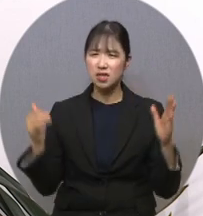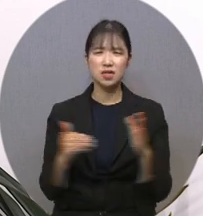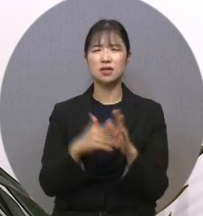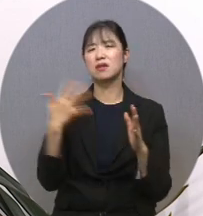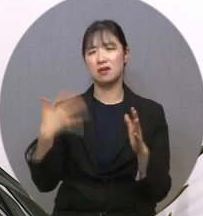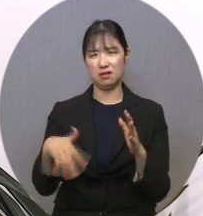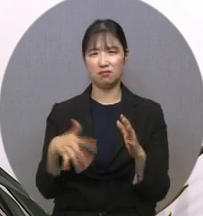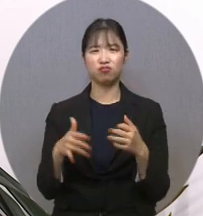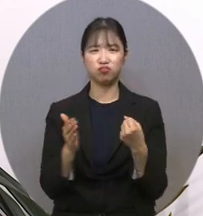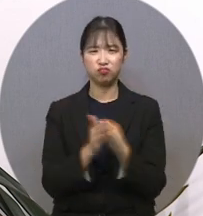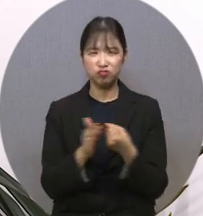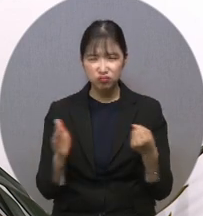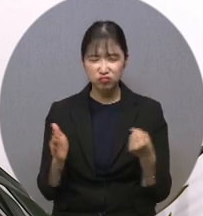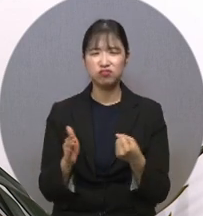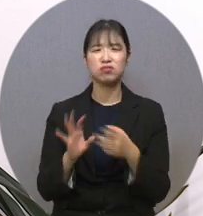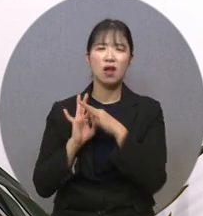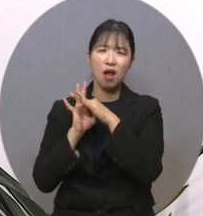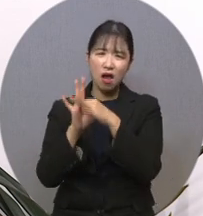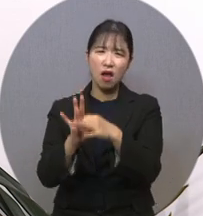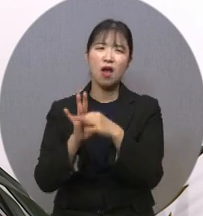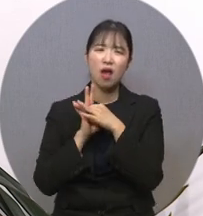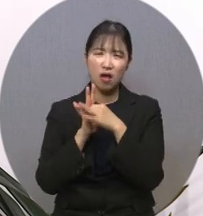못했기 때문에 여전히